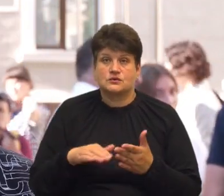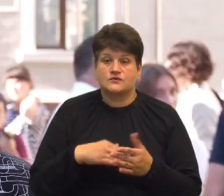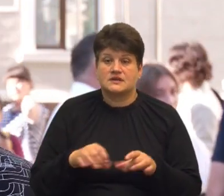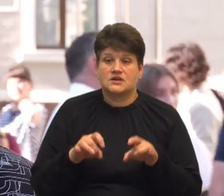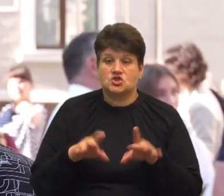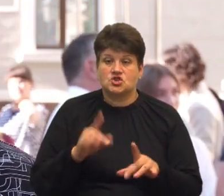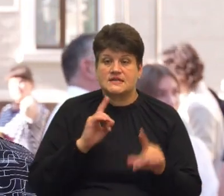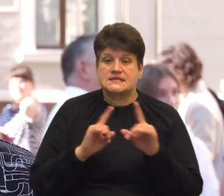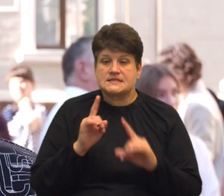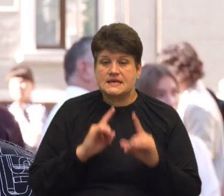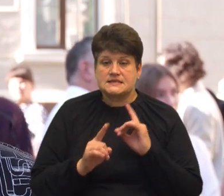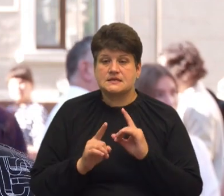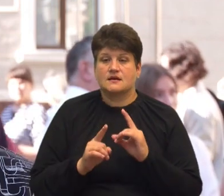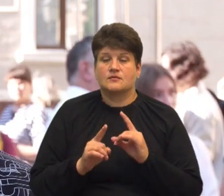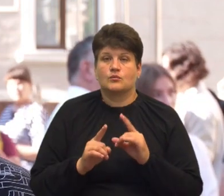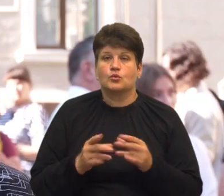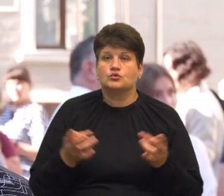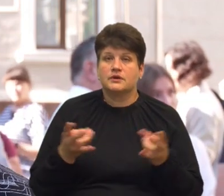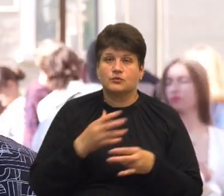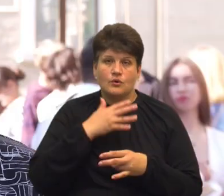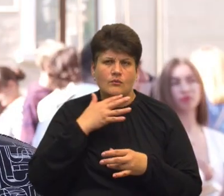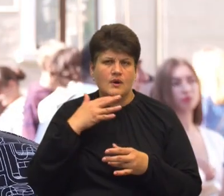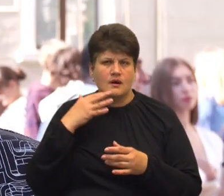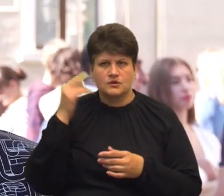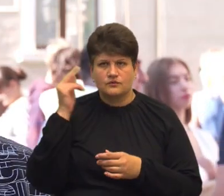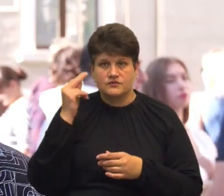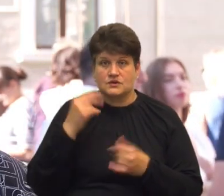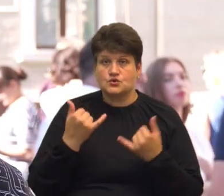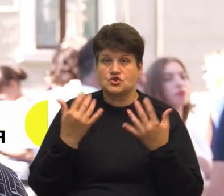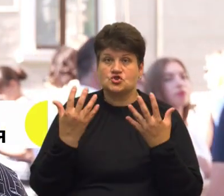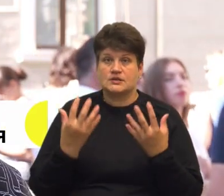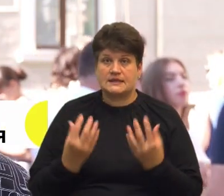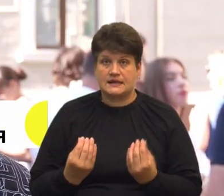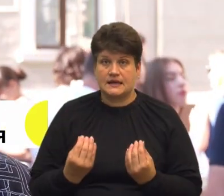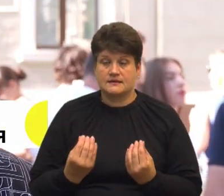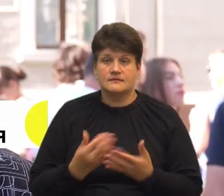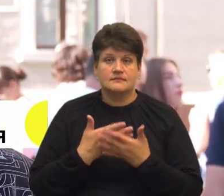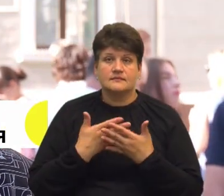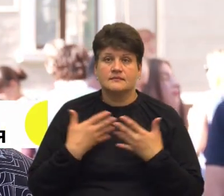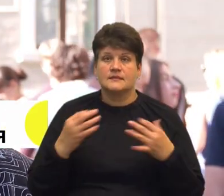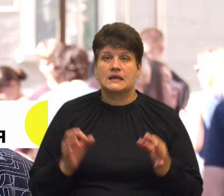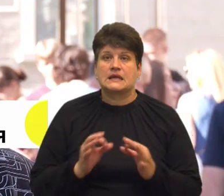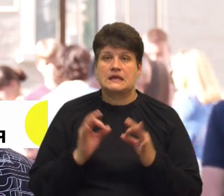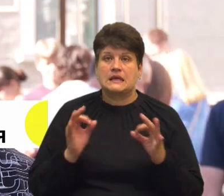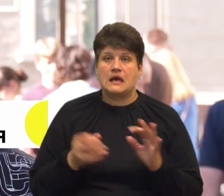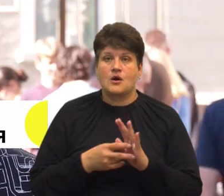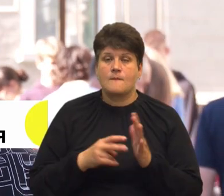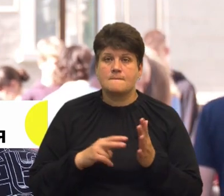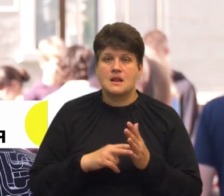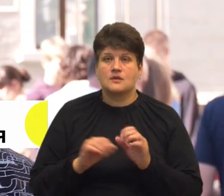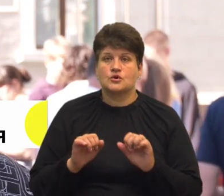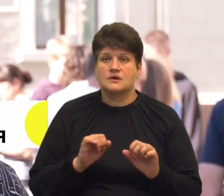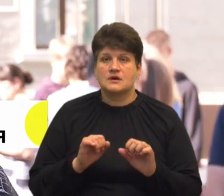сесії тому що все ж таки потрібно багато аспектів вивчати на сьогоднішній день не існує ніякого плану реорганізації